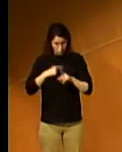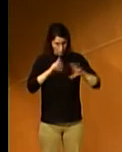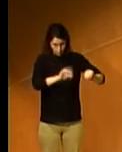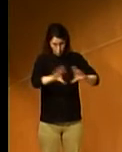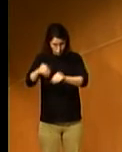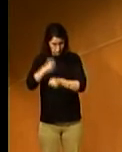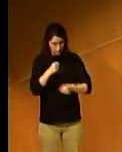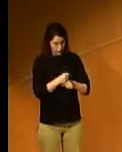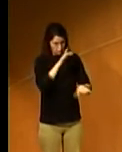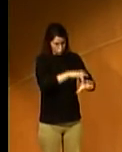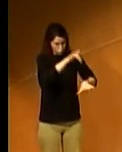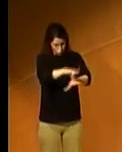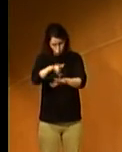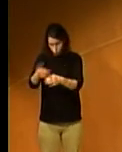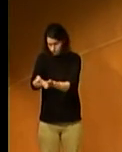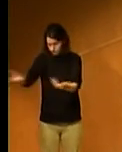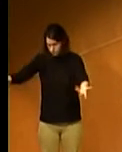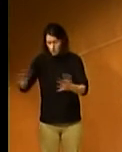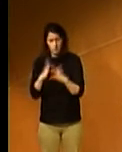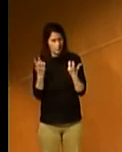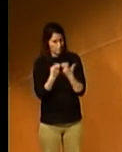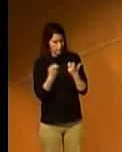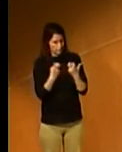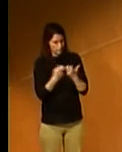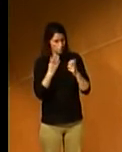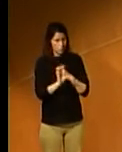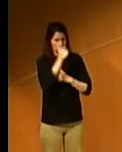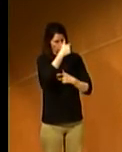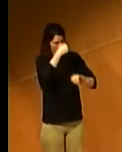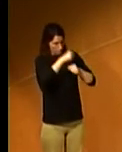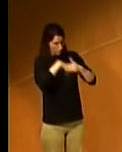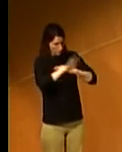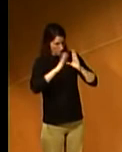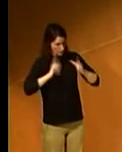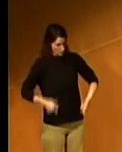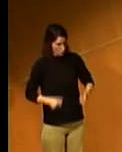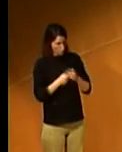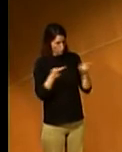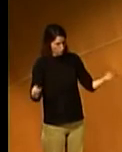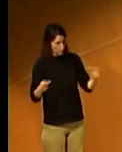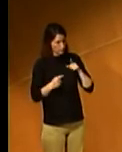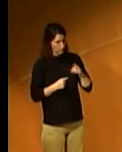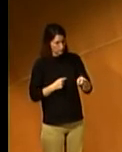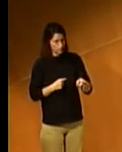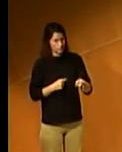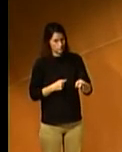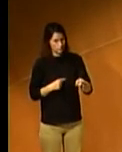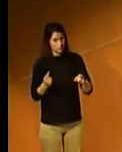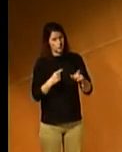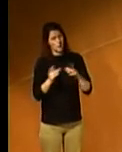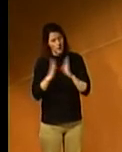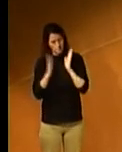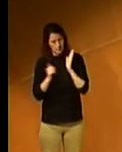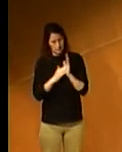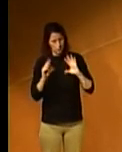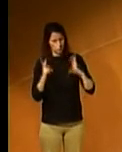Des postes, par exemple, je suis rentrée dans une école publique, la Grotte Roland, dans le 8e